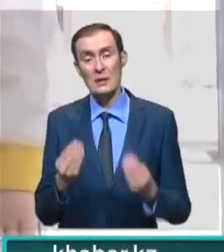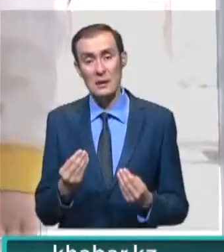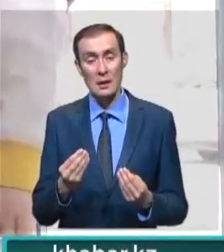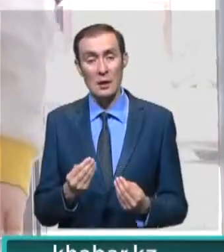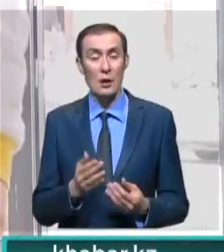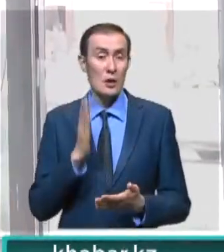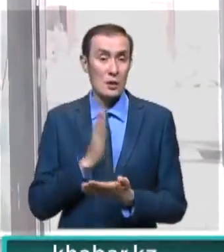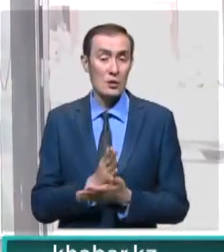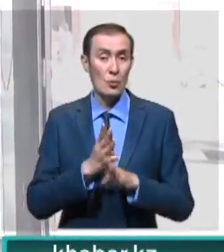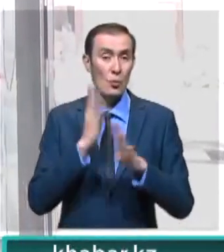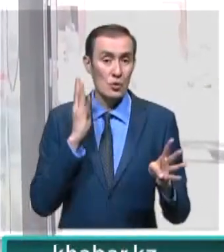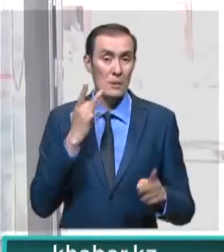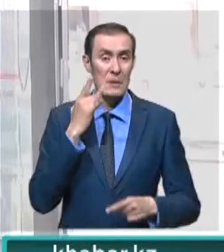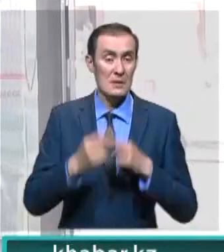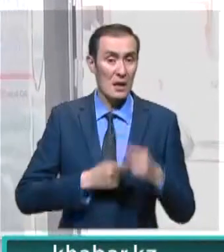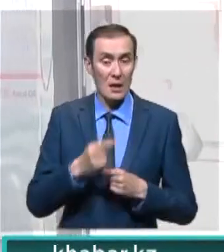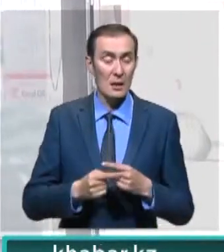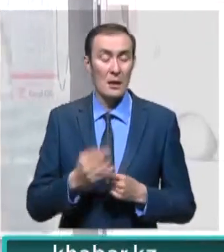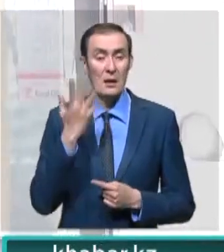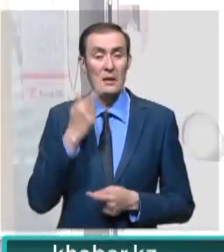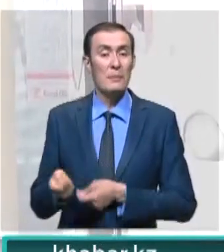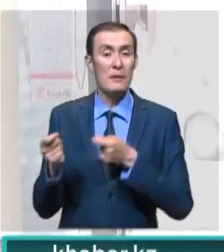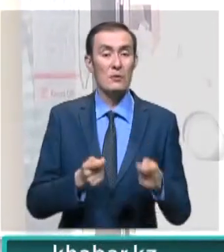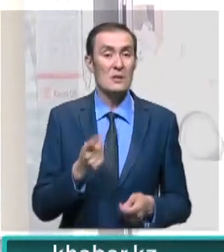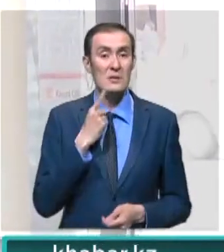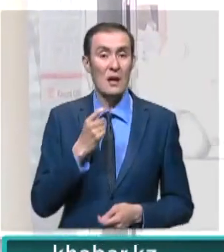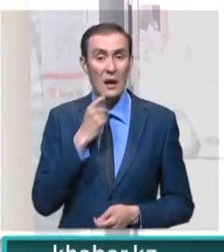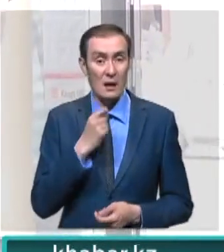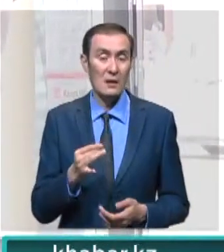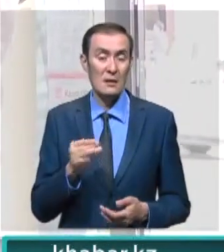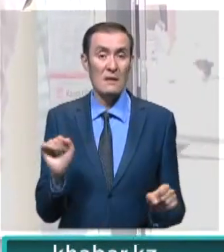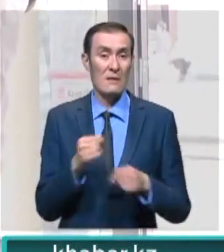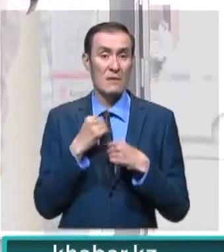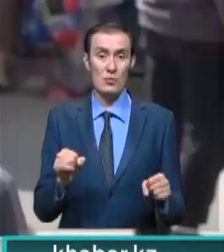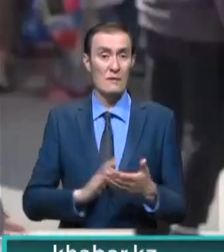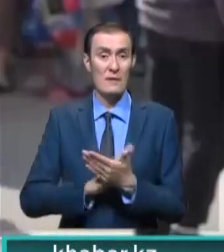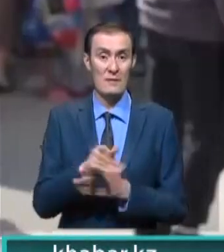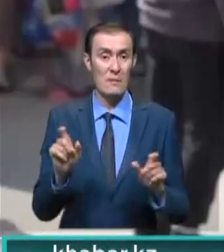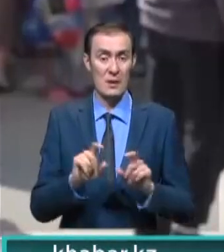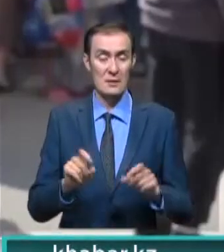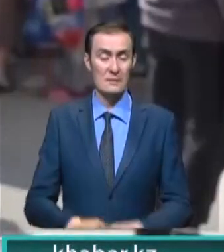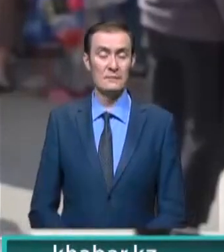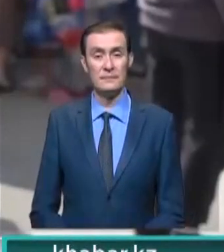Огромная очередь, постоянная, когда за сахар завозят. И невозможно зайти.